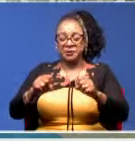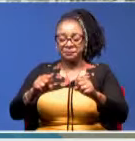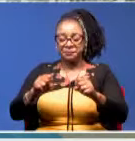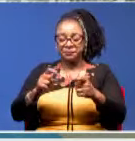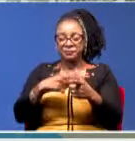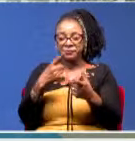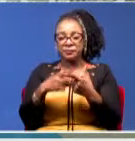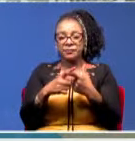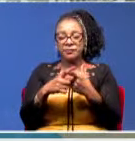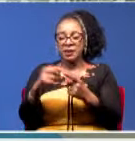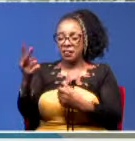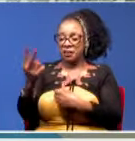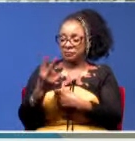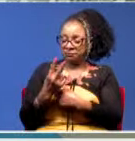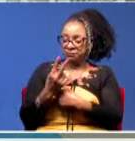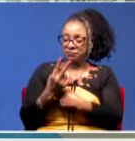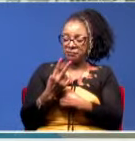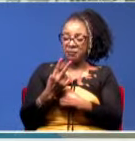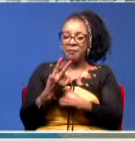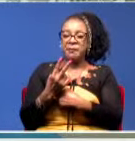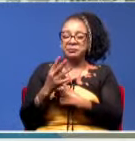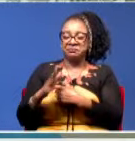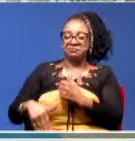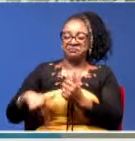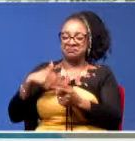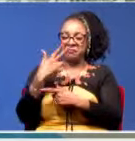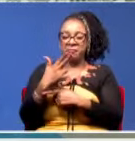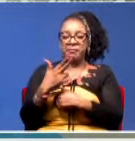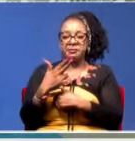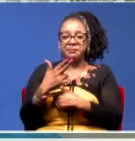Wakakuja, wakatoa pistol,